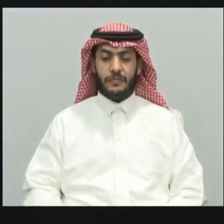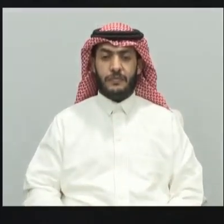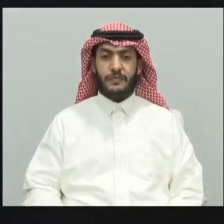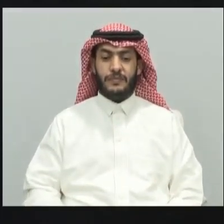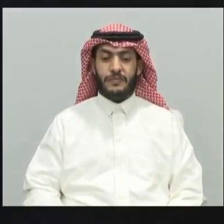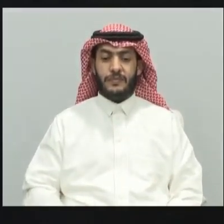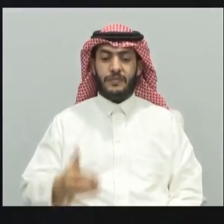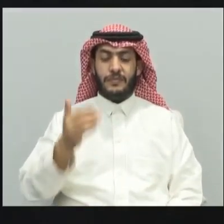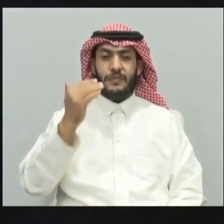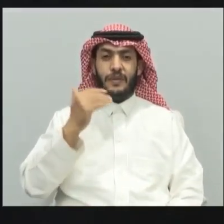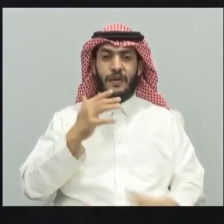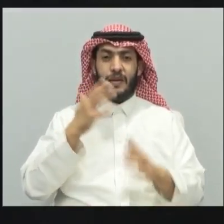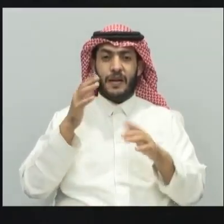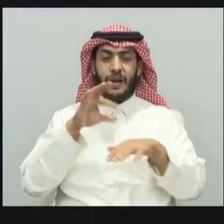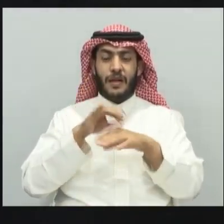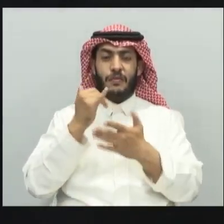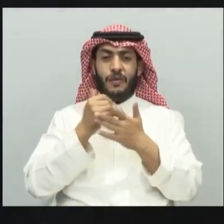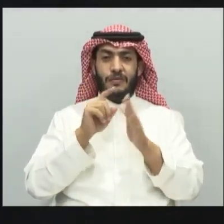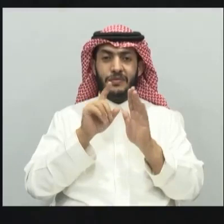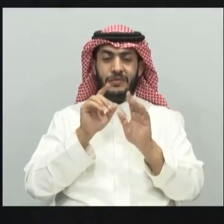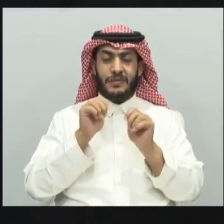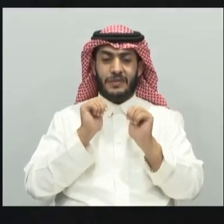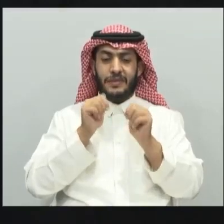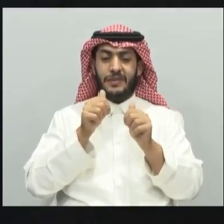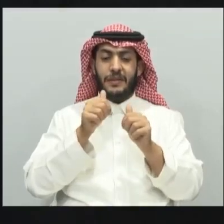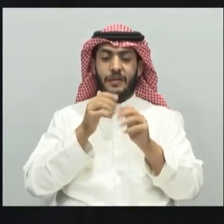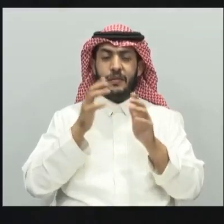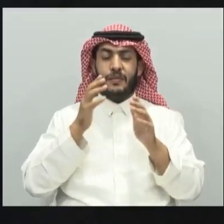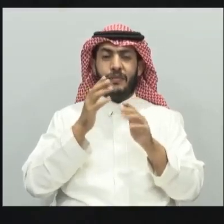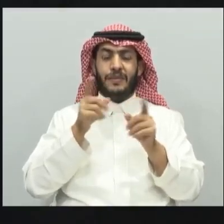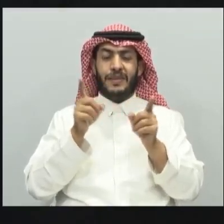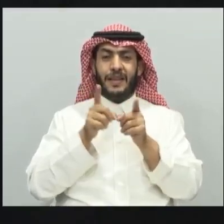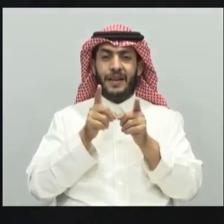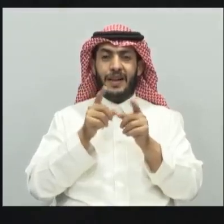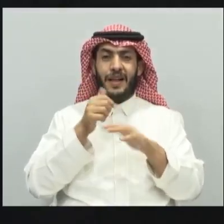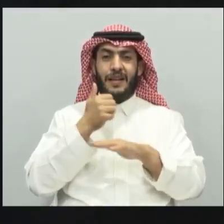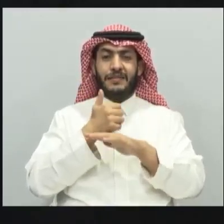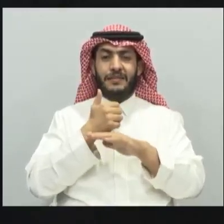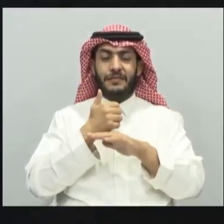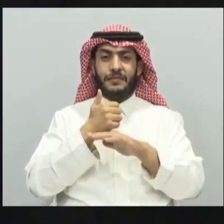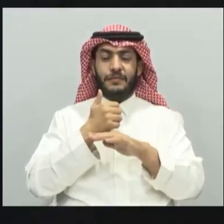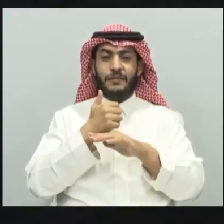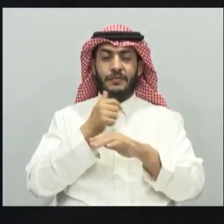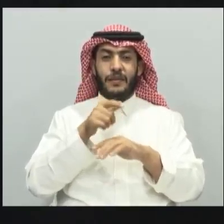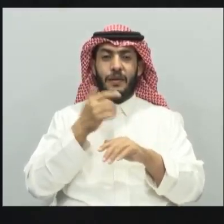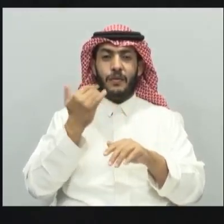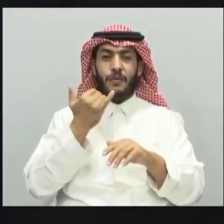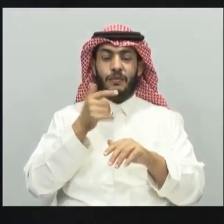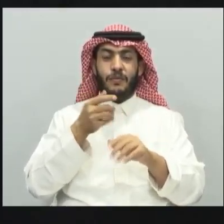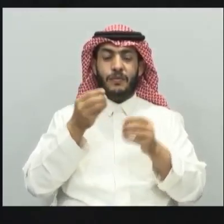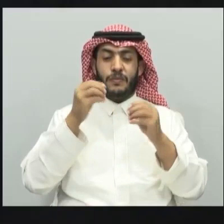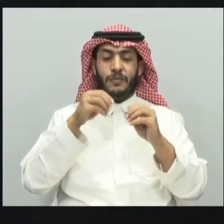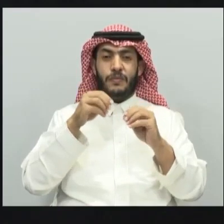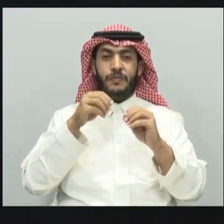ايضا تصدى ائمه ائمه اخرون لتلخيص قواعد وهذا امر جدا في غايه